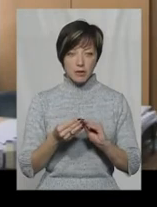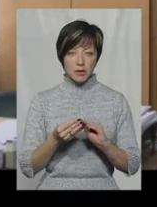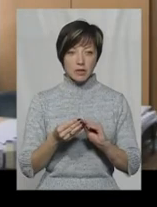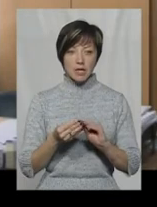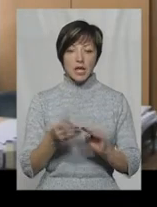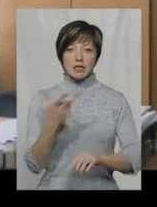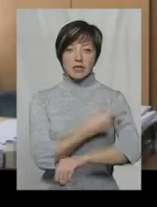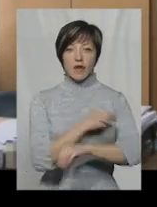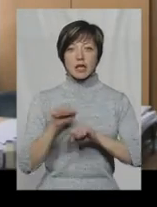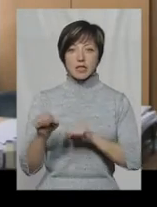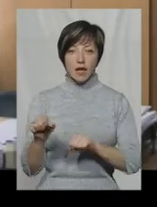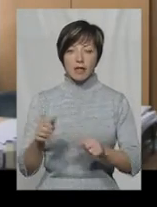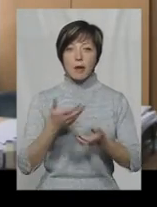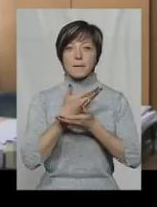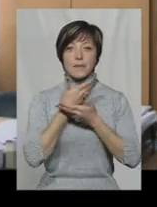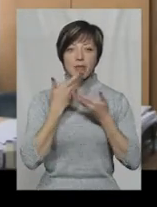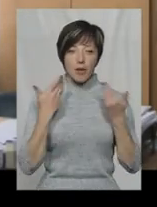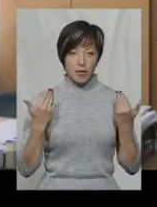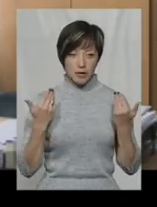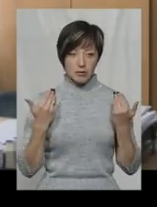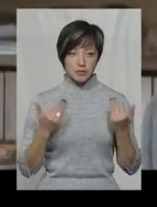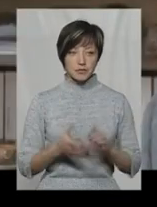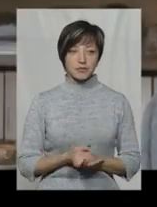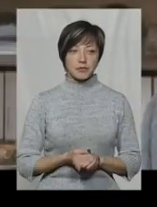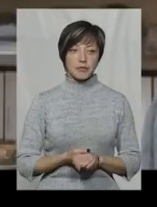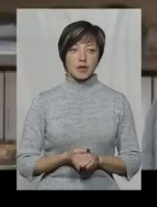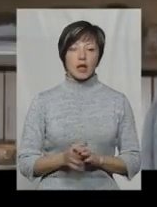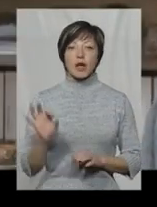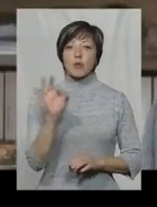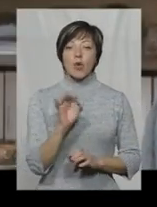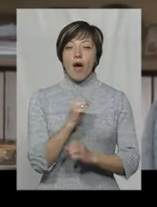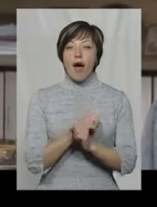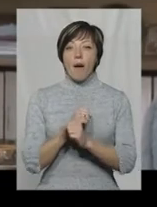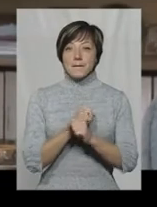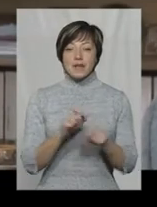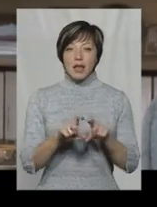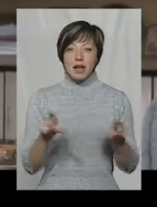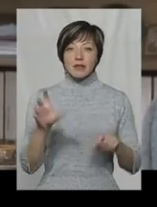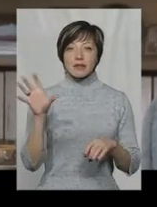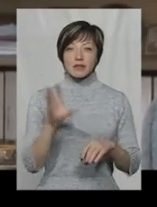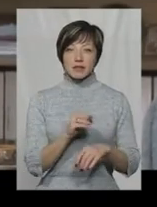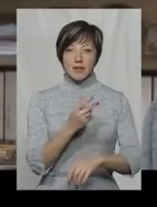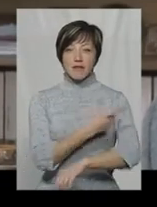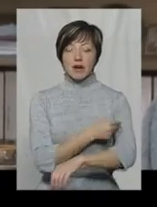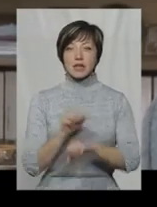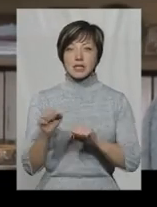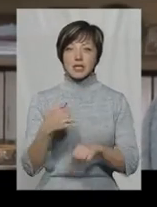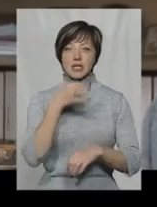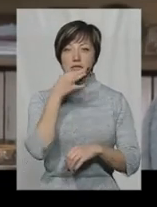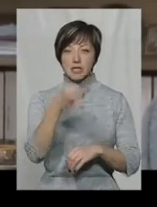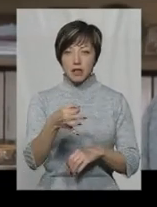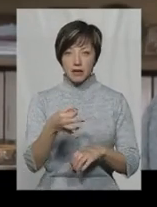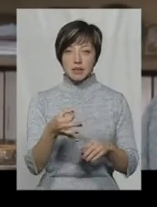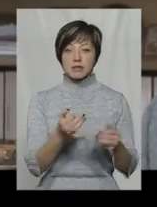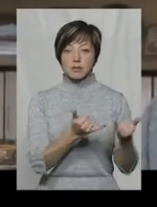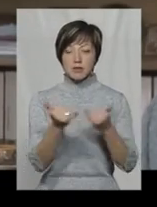з вакцинами не існує практично. Щодо аптек, то ці вакцини, про які я сказав, якими ми забезпечуємо